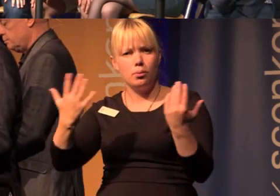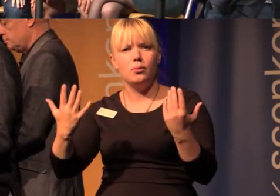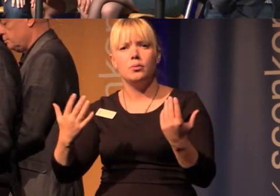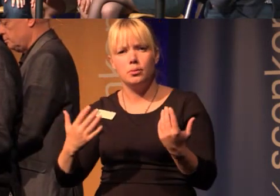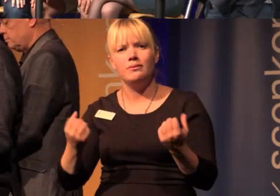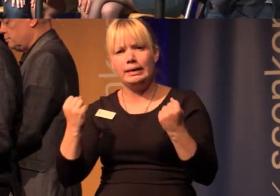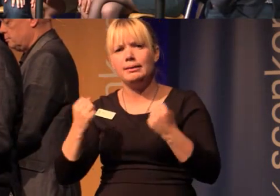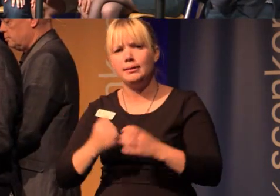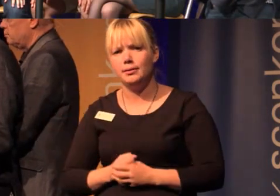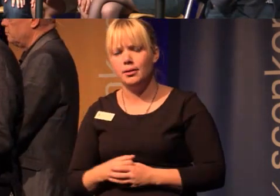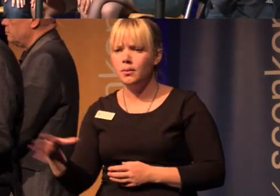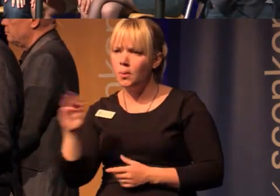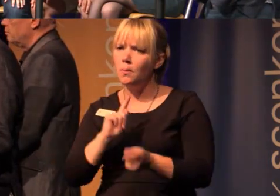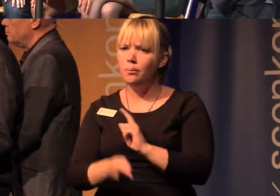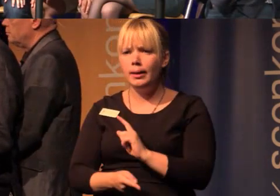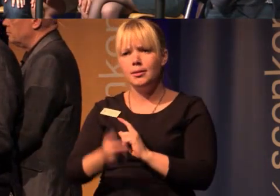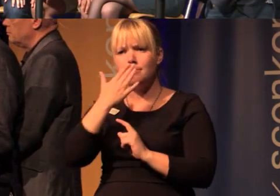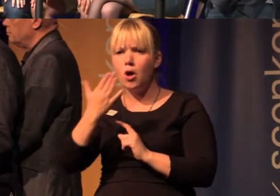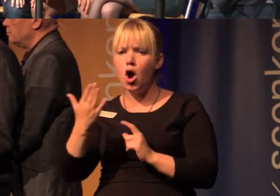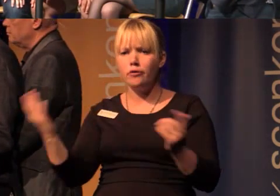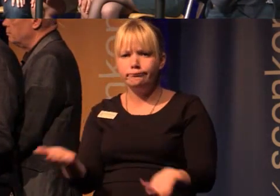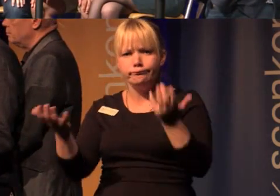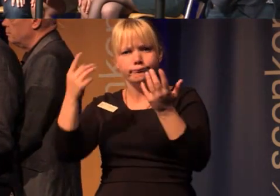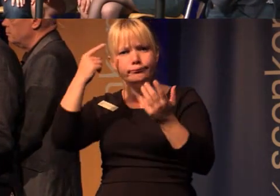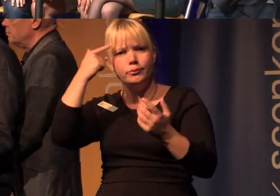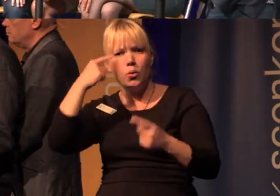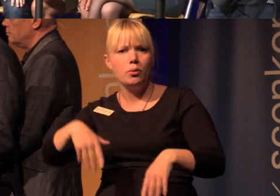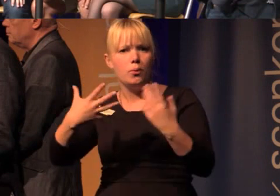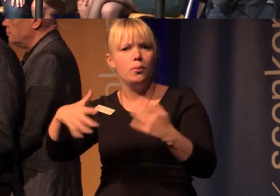få ett kulturvänligt klimat.